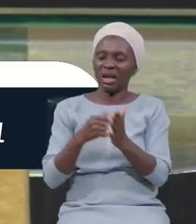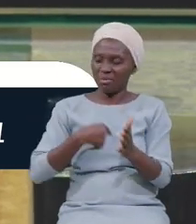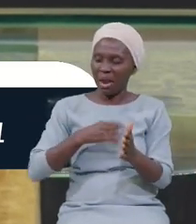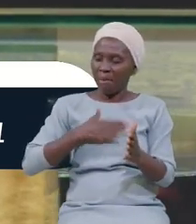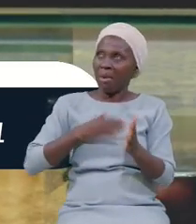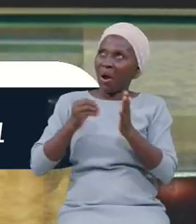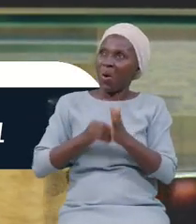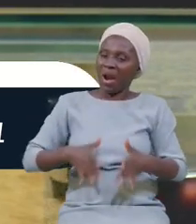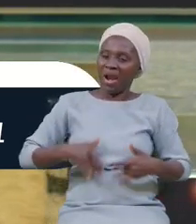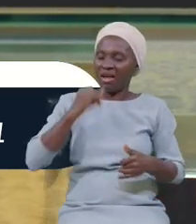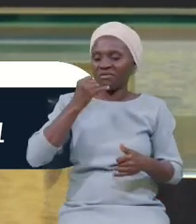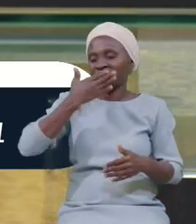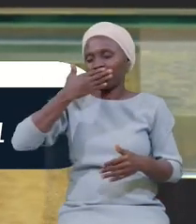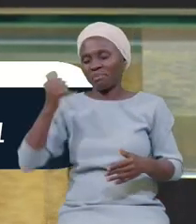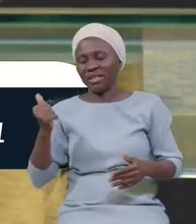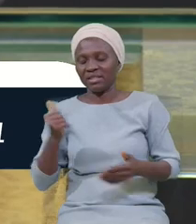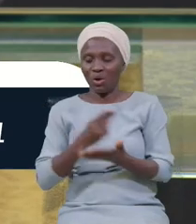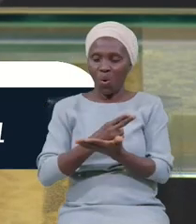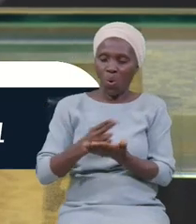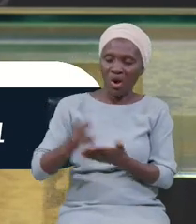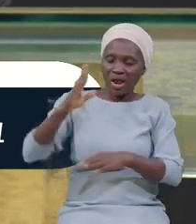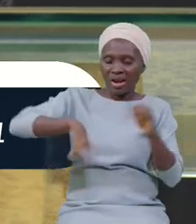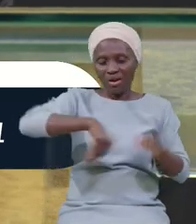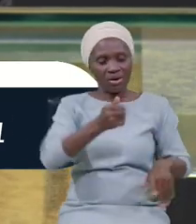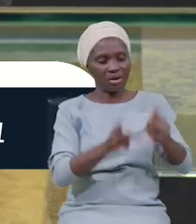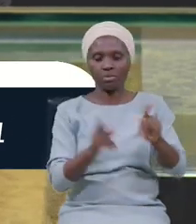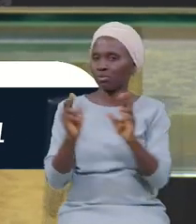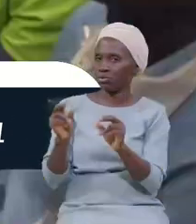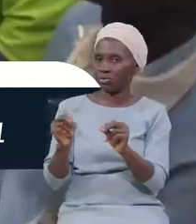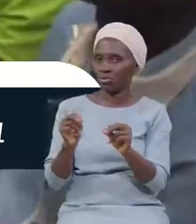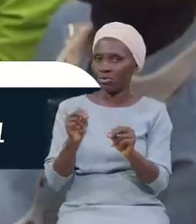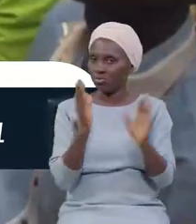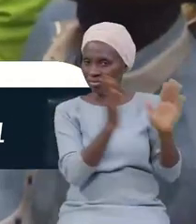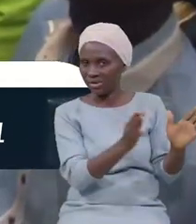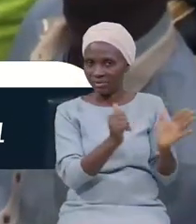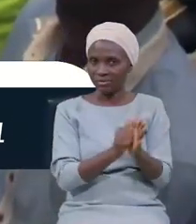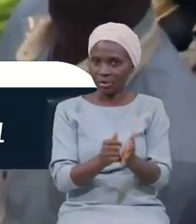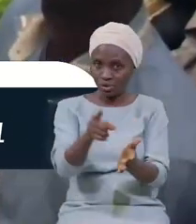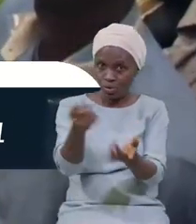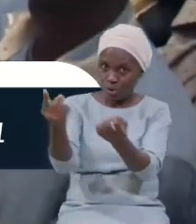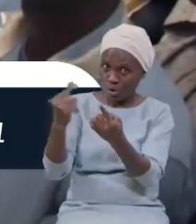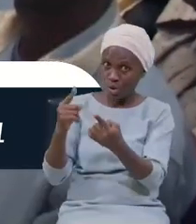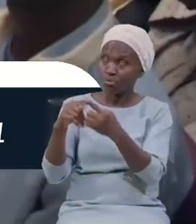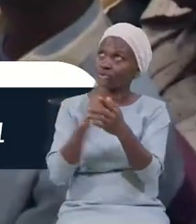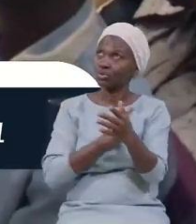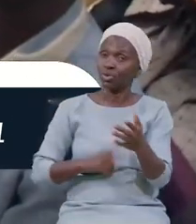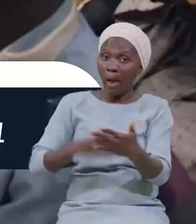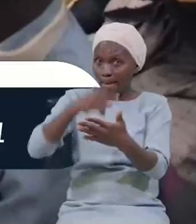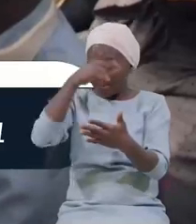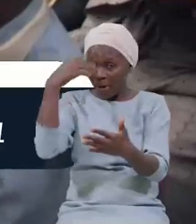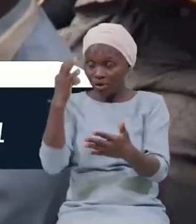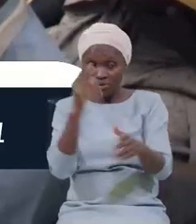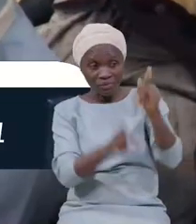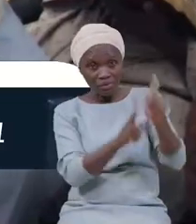juste. Oui, il en sera ainsi, mais laissez cela, venez pour la nation, venez pour les gens et venez